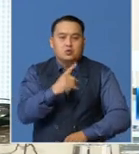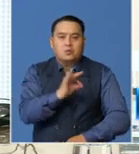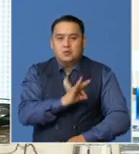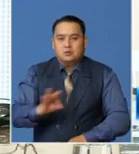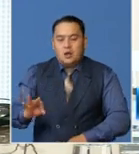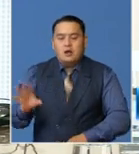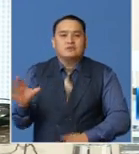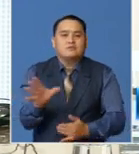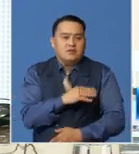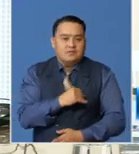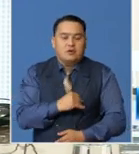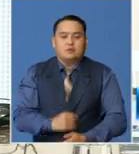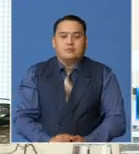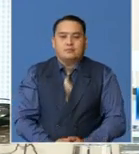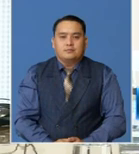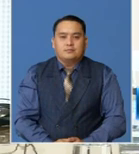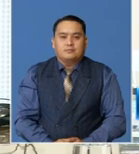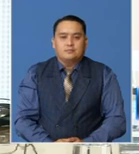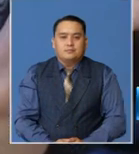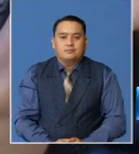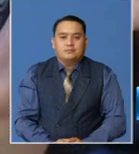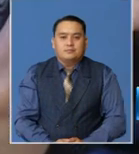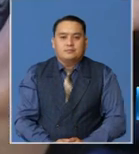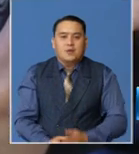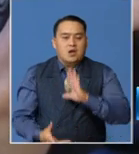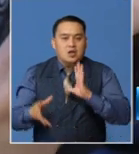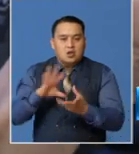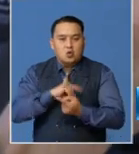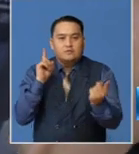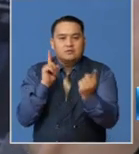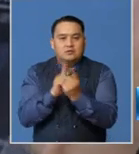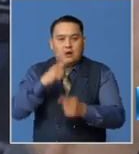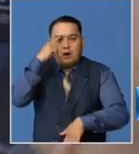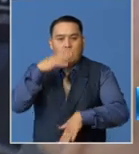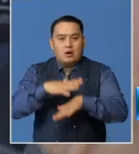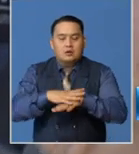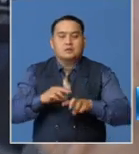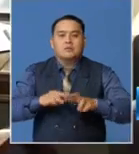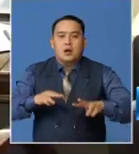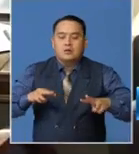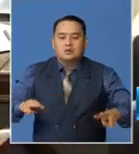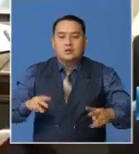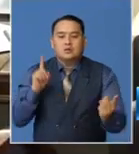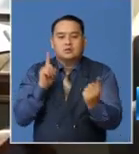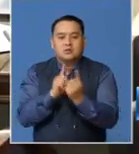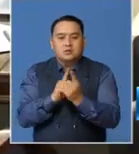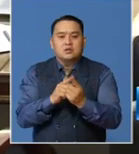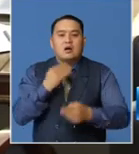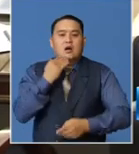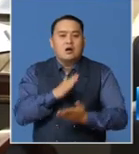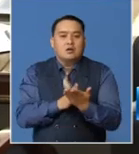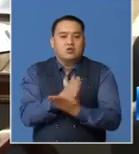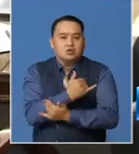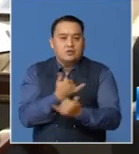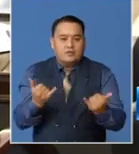озвученная сегодня стопроцентная реализуется в жизнь подводя итоги встречи бахытжан сагинтаев отметил что в целях повышения качества медицины